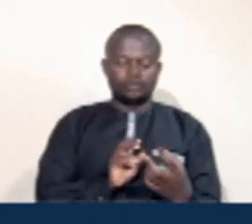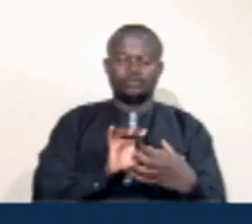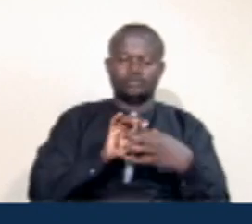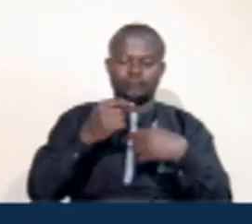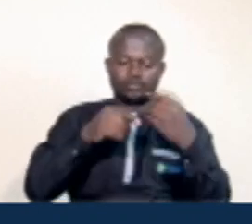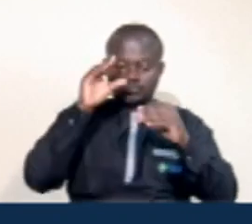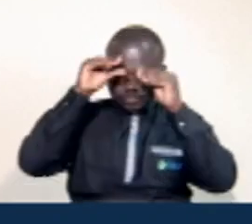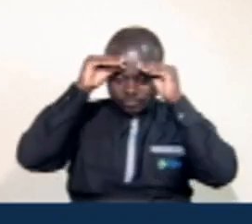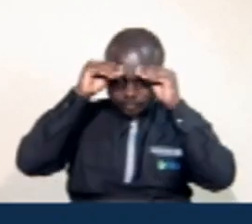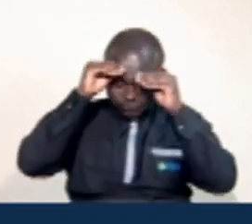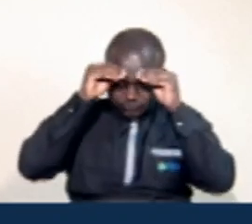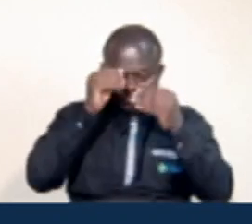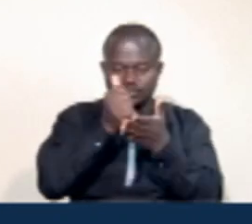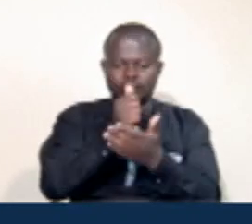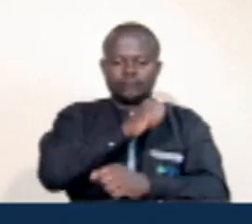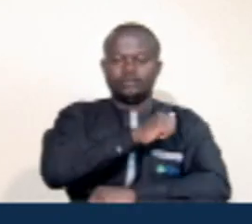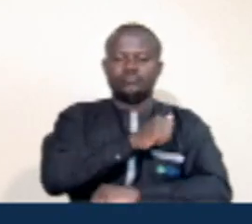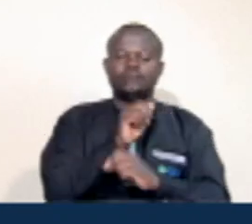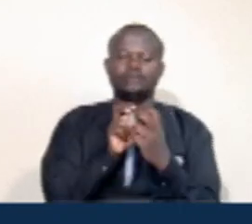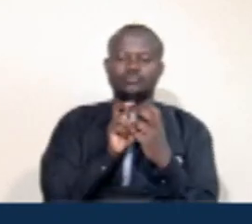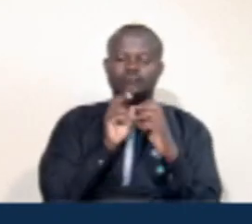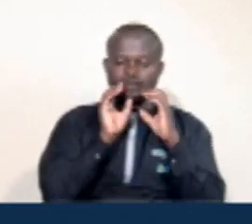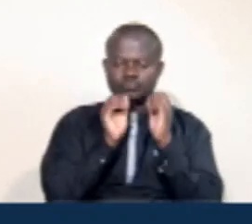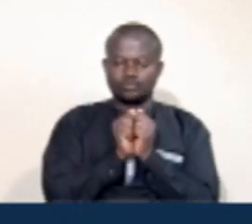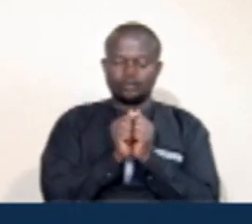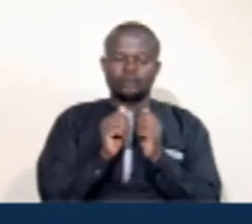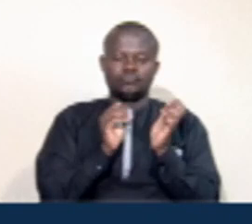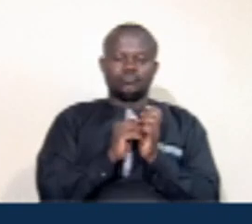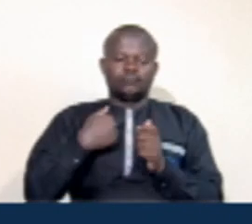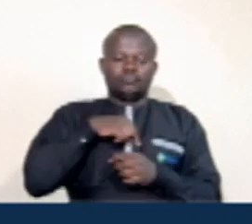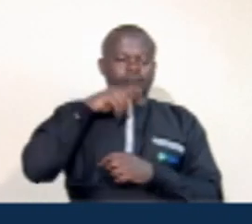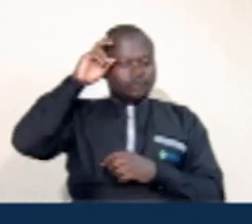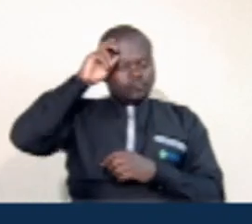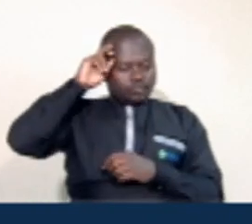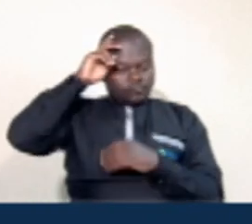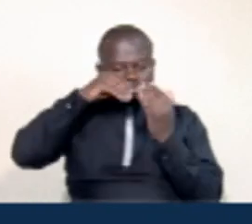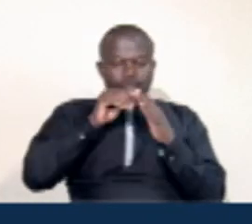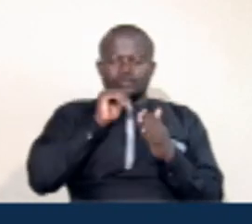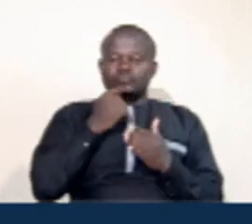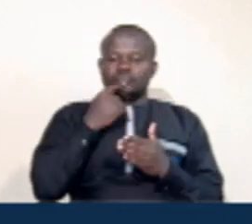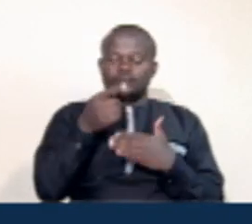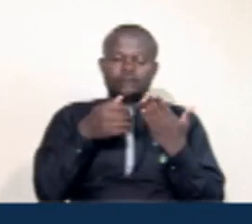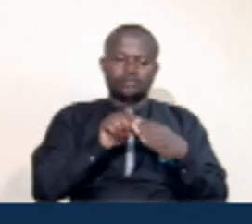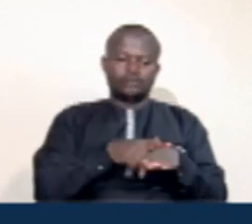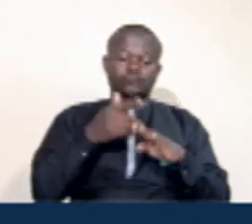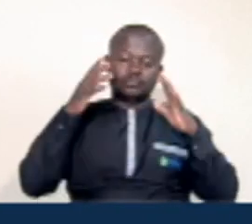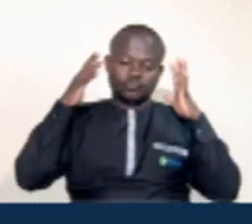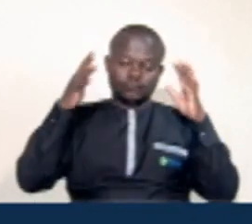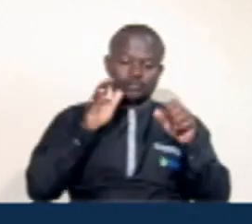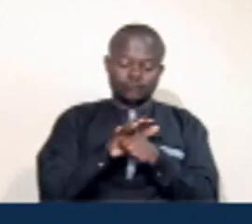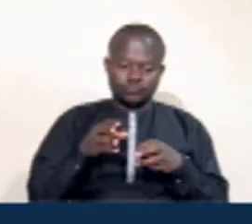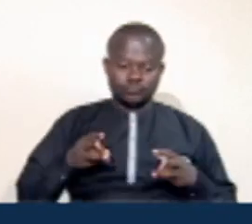ngo bashobore kuba bafasha abanyeshuri ko bakora ibizamini tukaba twumva rero ko atari igihe kinini cyane ku